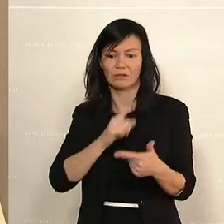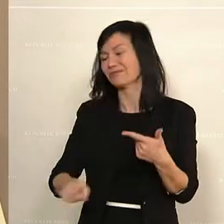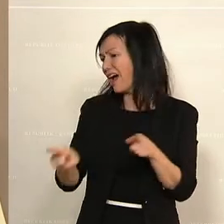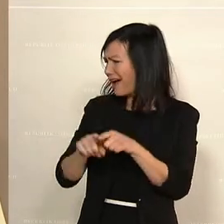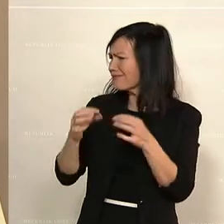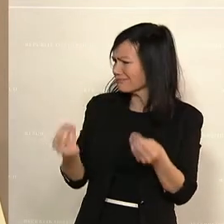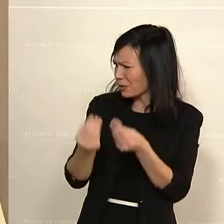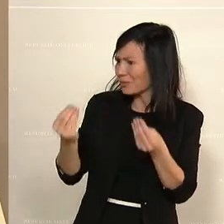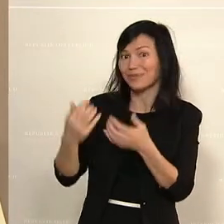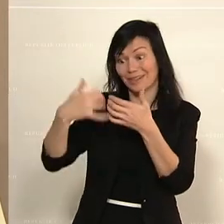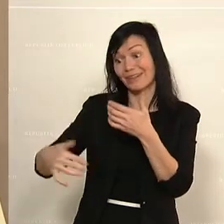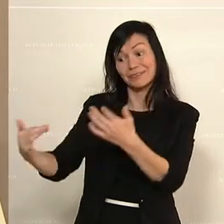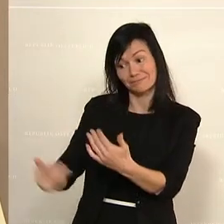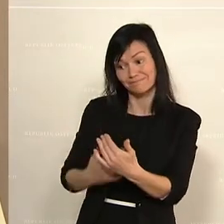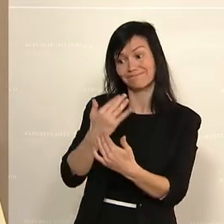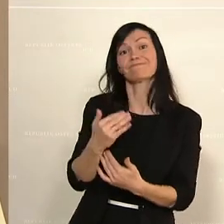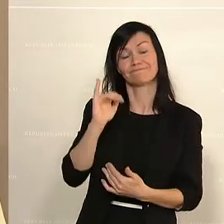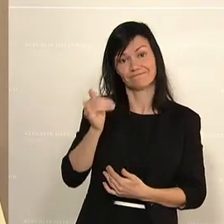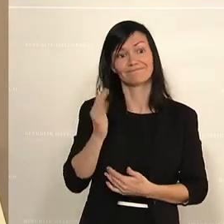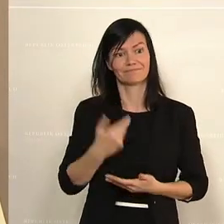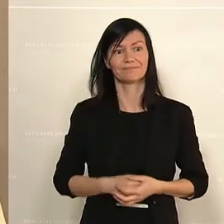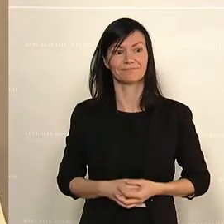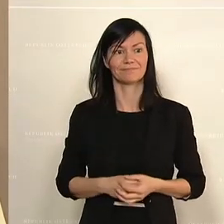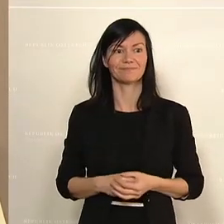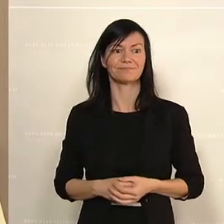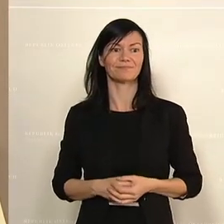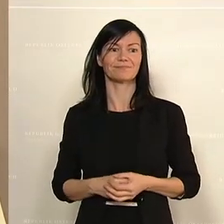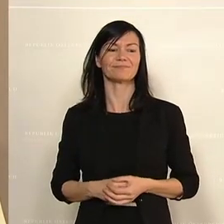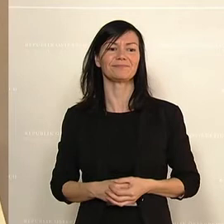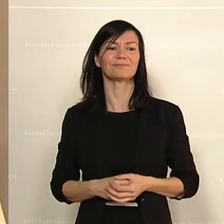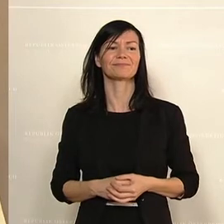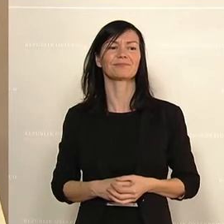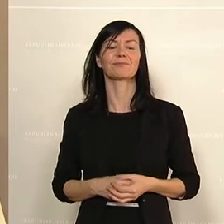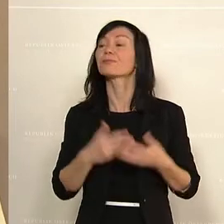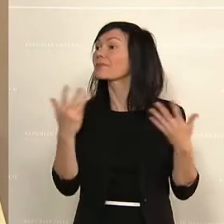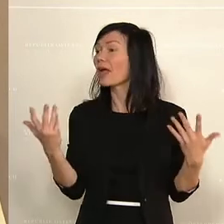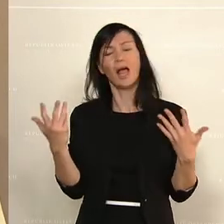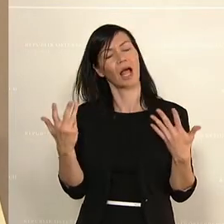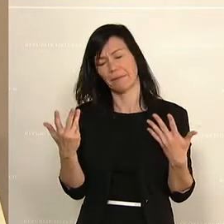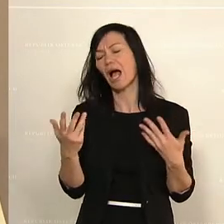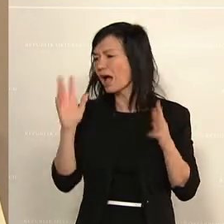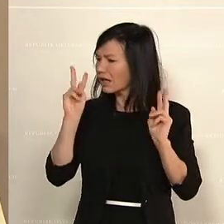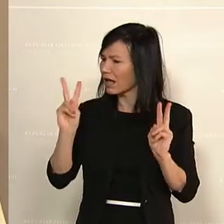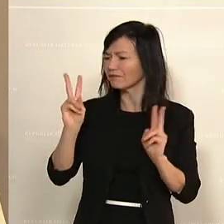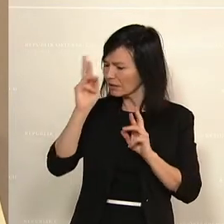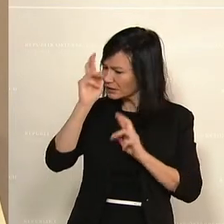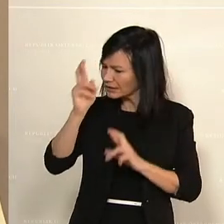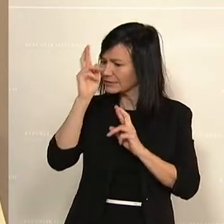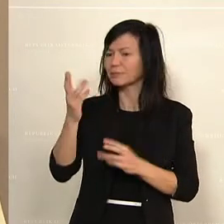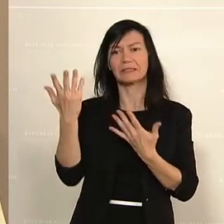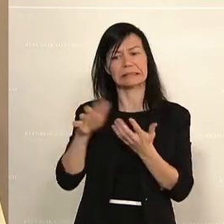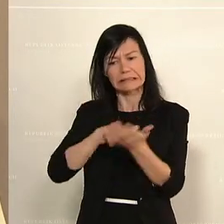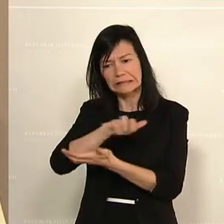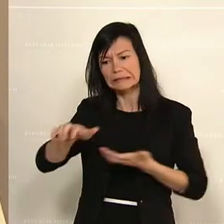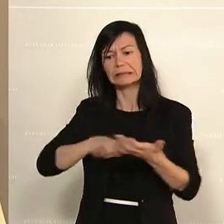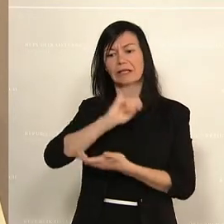Auswirkung oder wird hier auch als Auswirkung mitgetragen. Aber bei all dem Respekt vor dem und bei allem, was wir tun müssen,